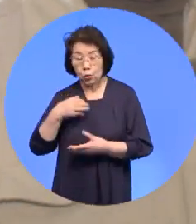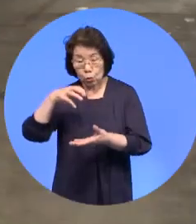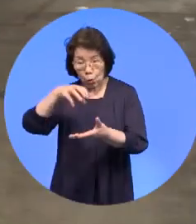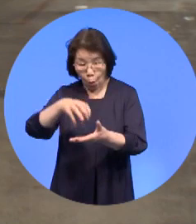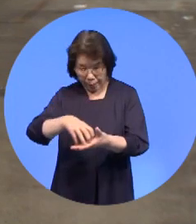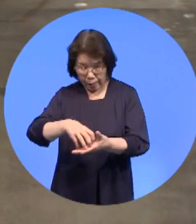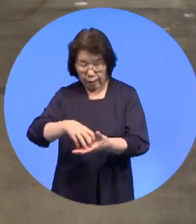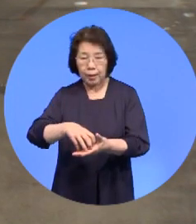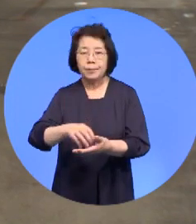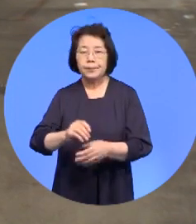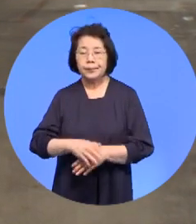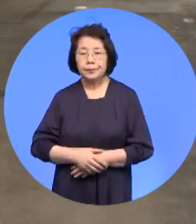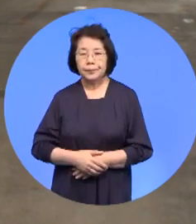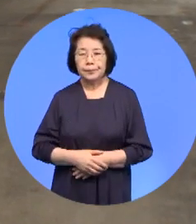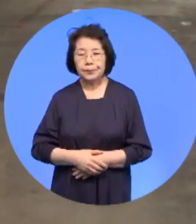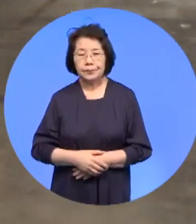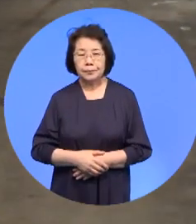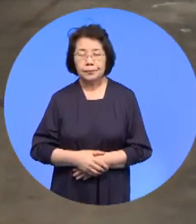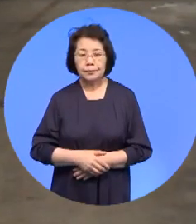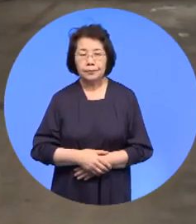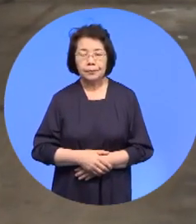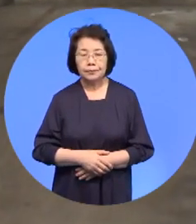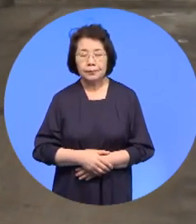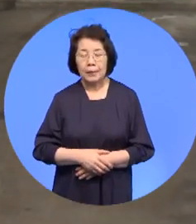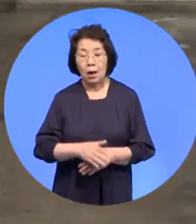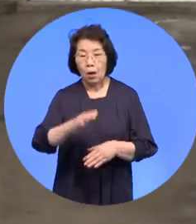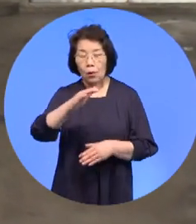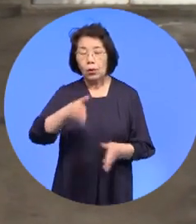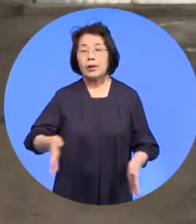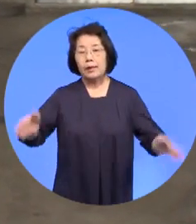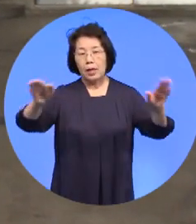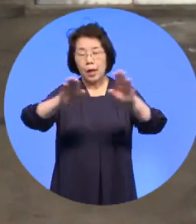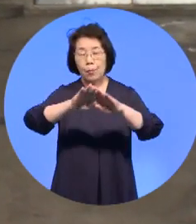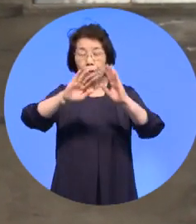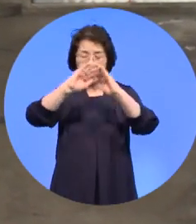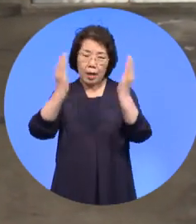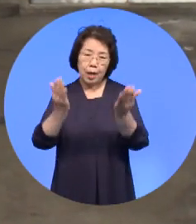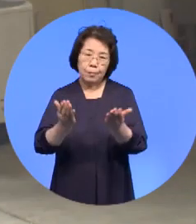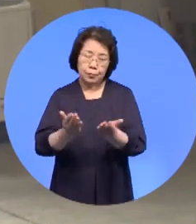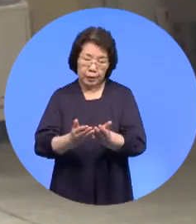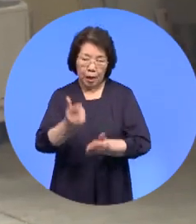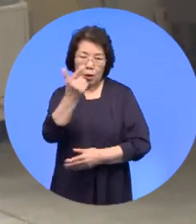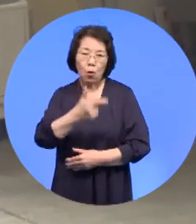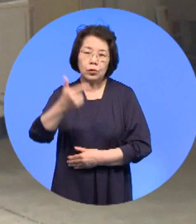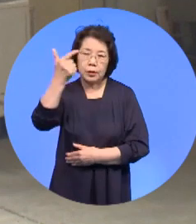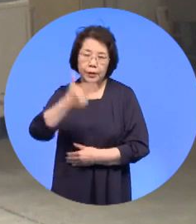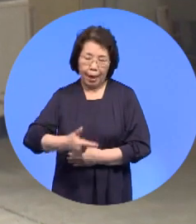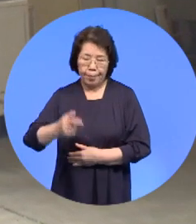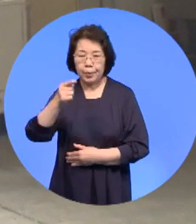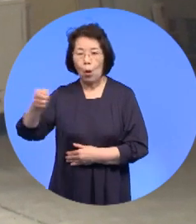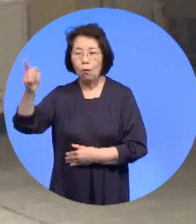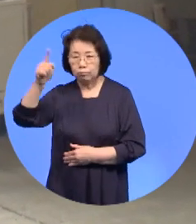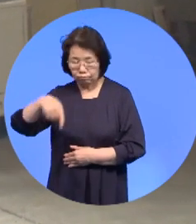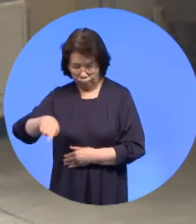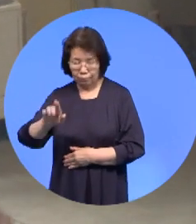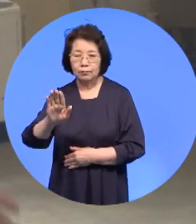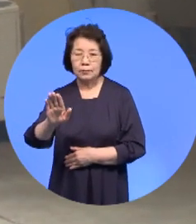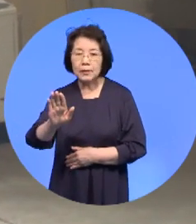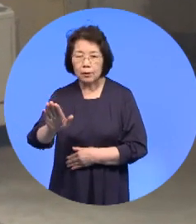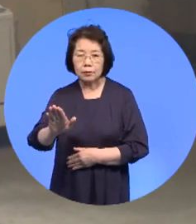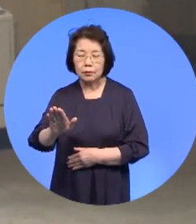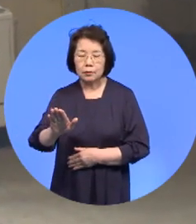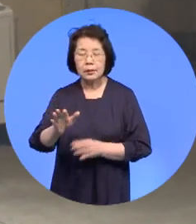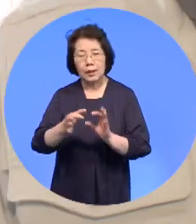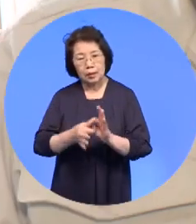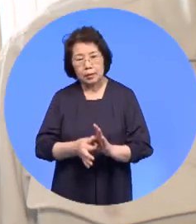あのここにあります今日はですねだいたい約6000トン食べることができますのバエ1日300トンですから初館